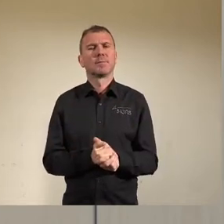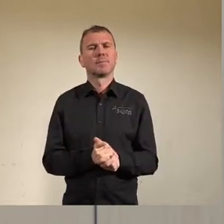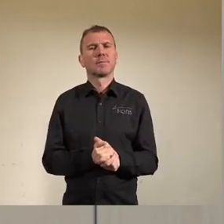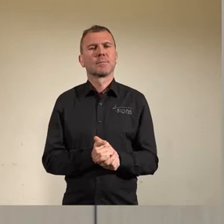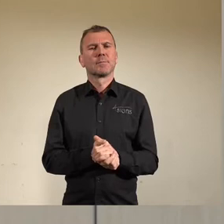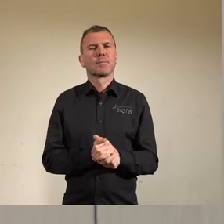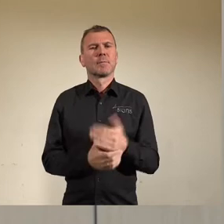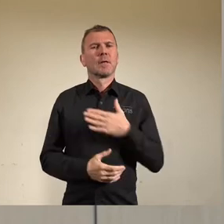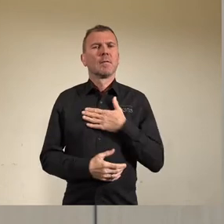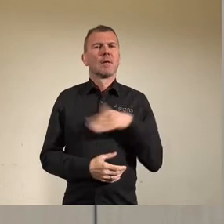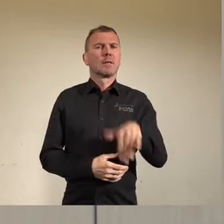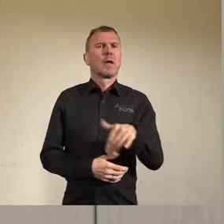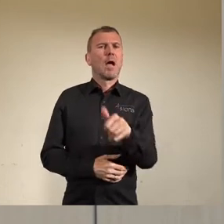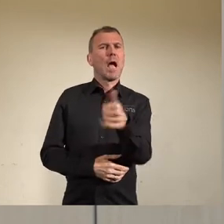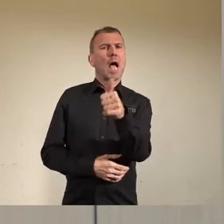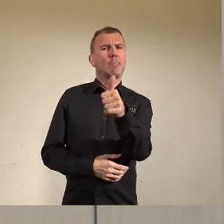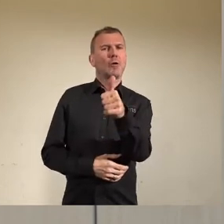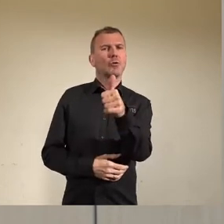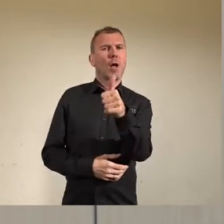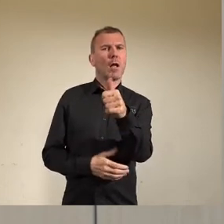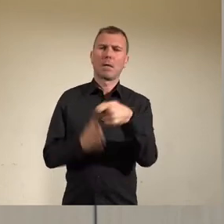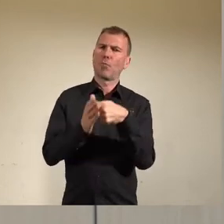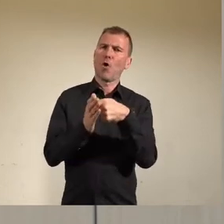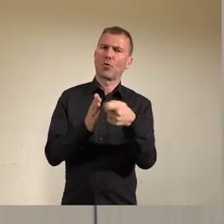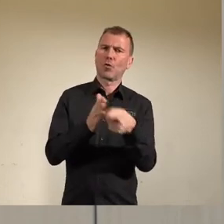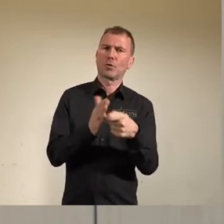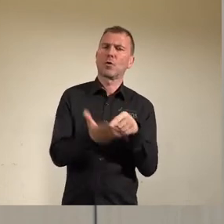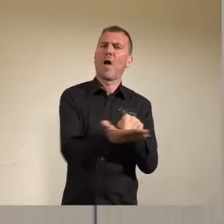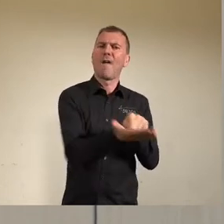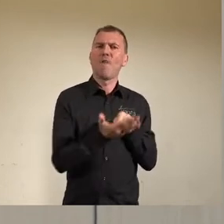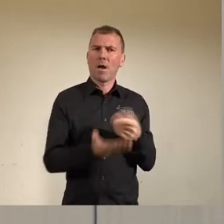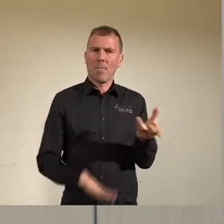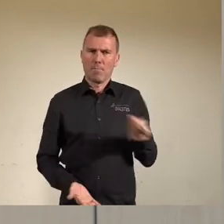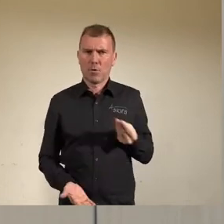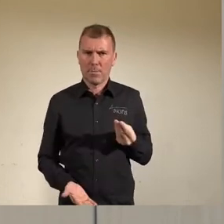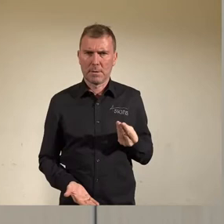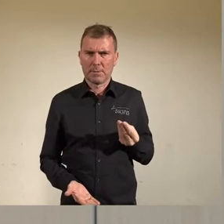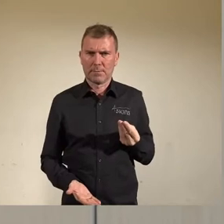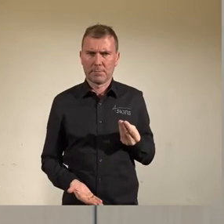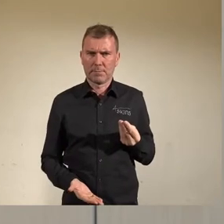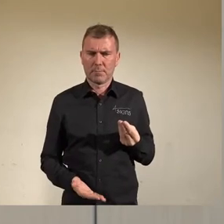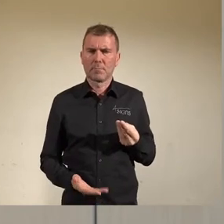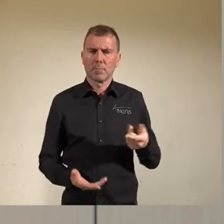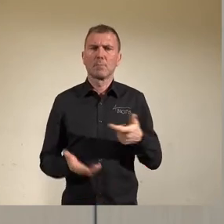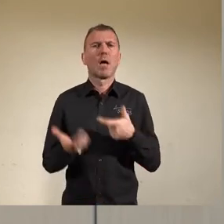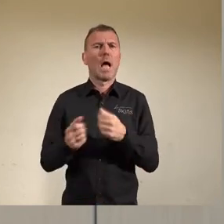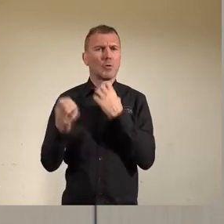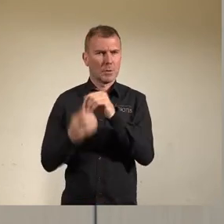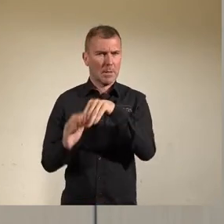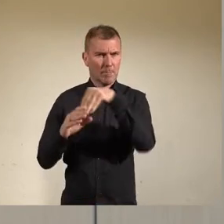wir pauschale Kürzungsvorgaben bekommen in dem federführenden